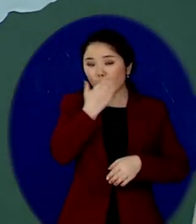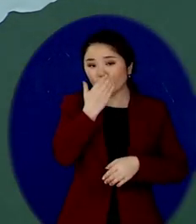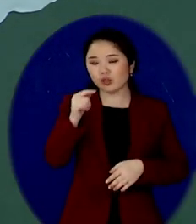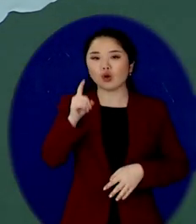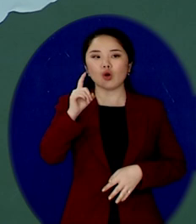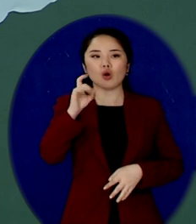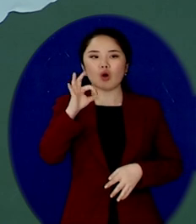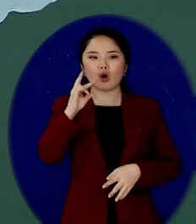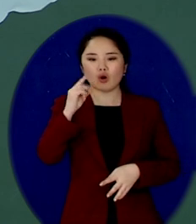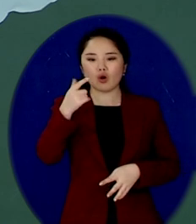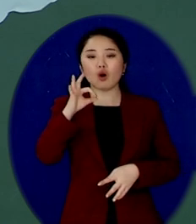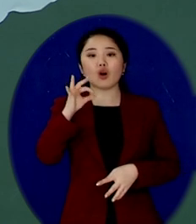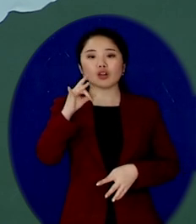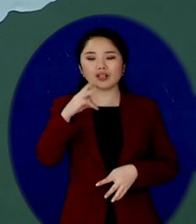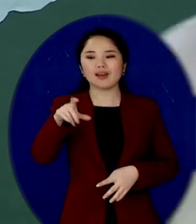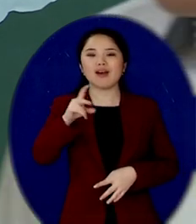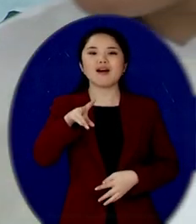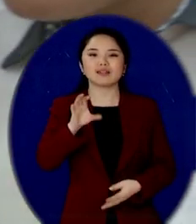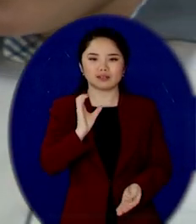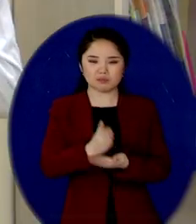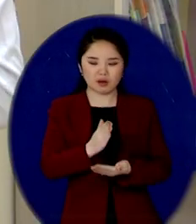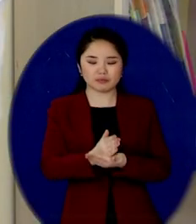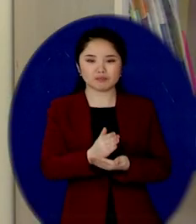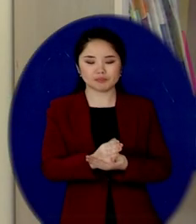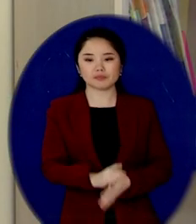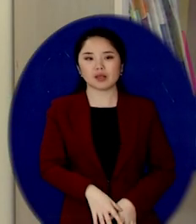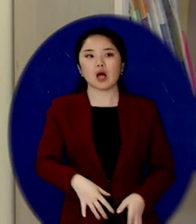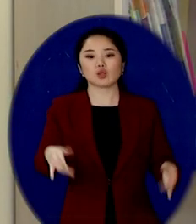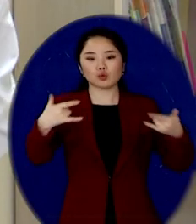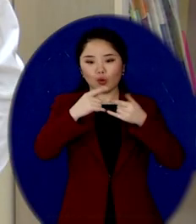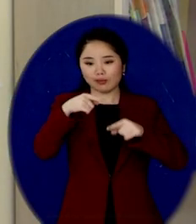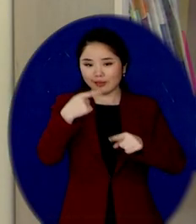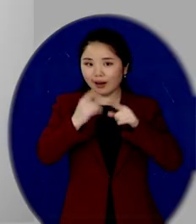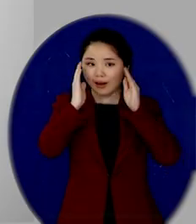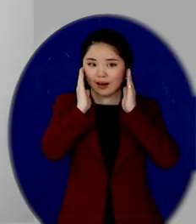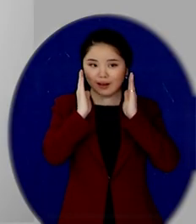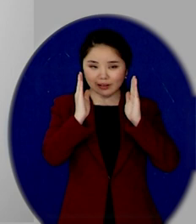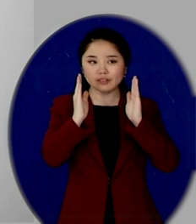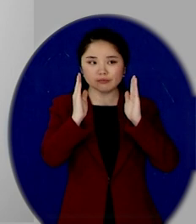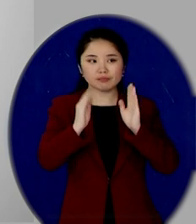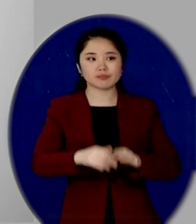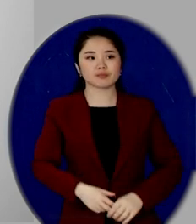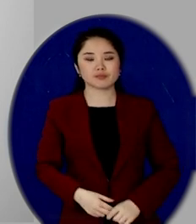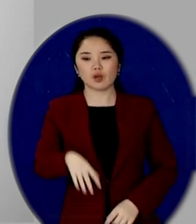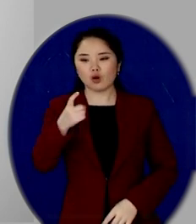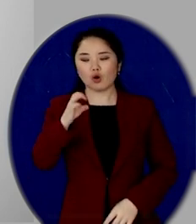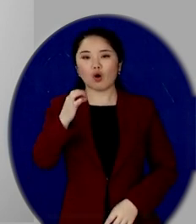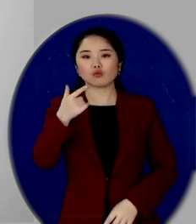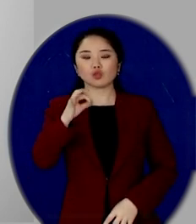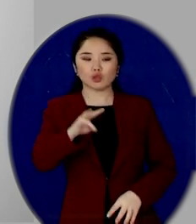авсан Хонгорын элс байрлаж байна. За дэлгэц рүүгээ анхаарал хандуулъя. Хөвсгөл